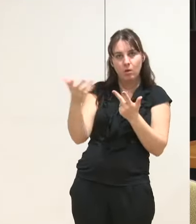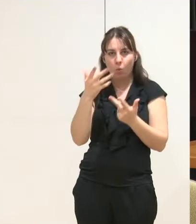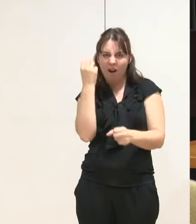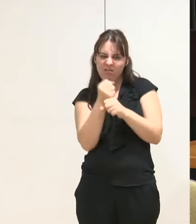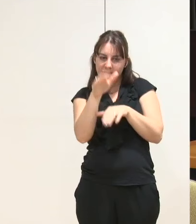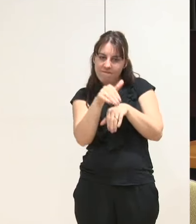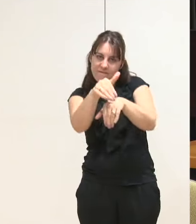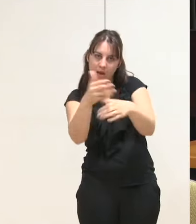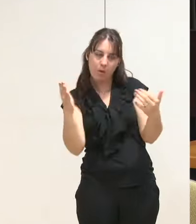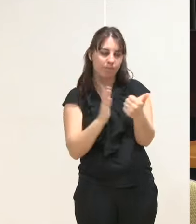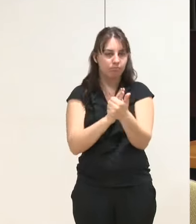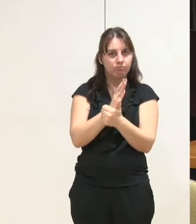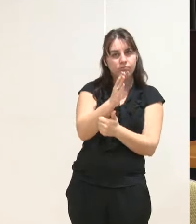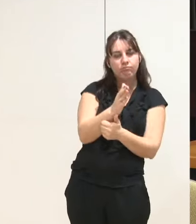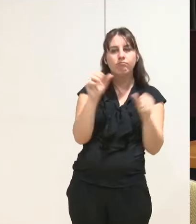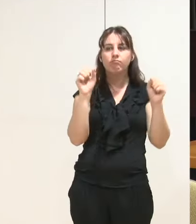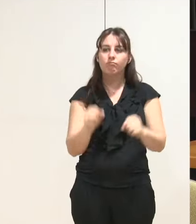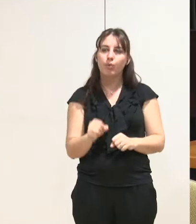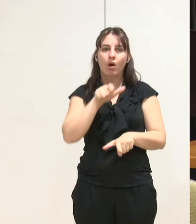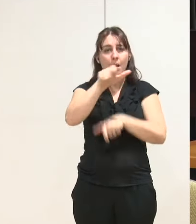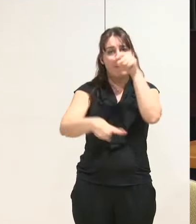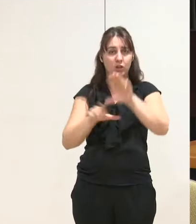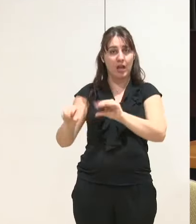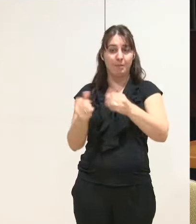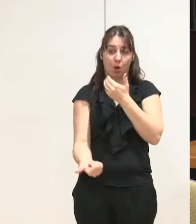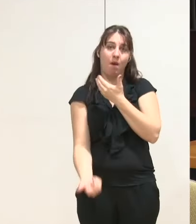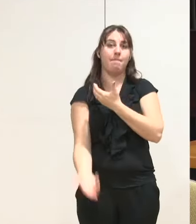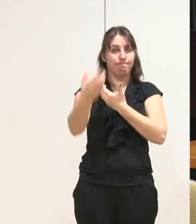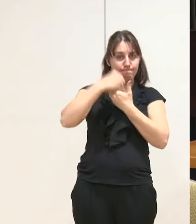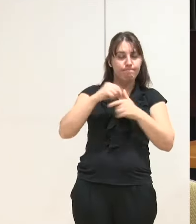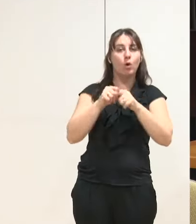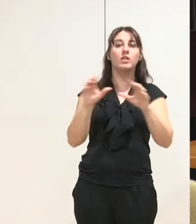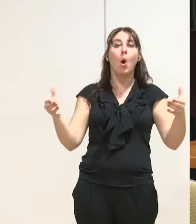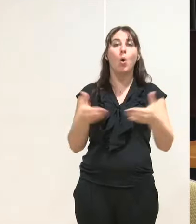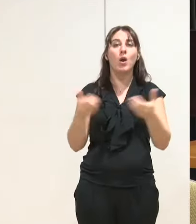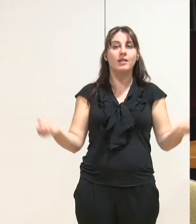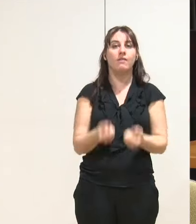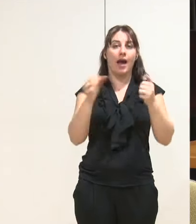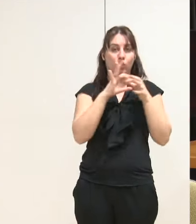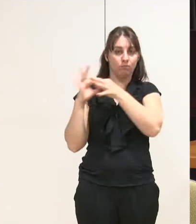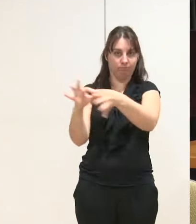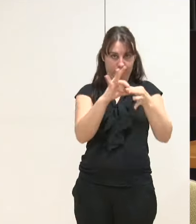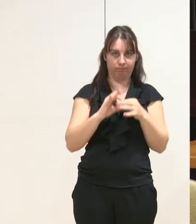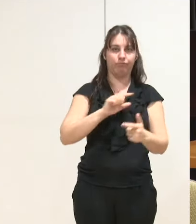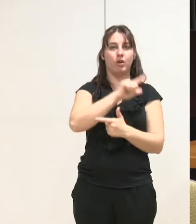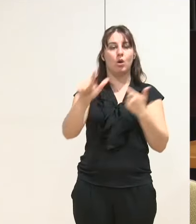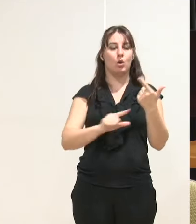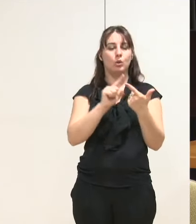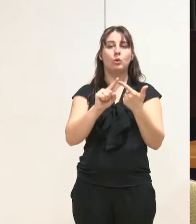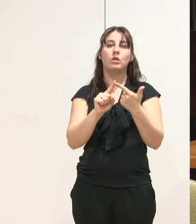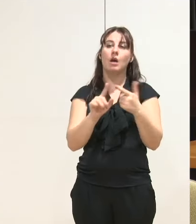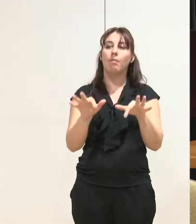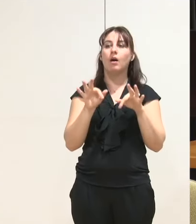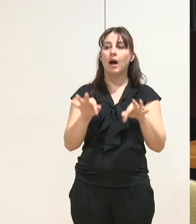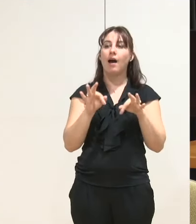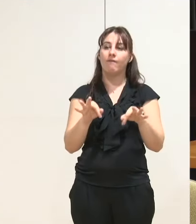première concerne la participation des habitants et les actions collectives la deuxème concerne la